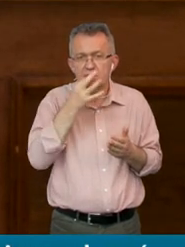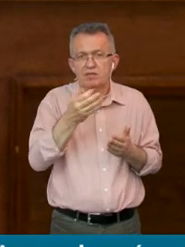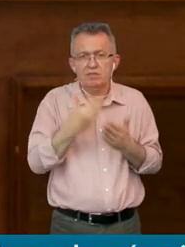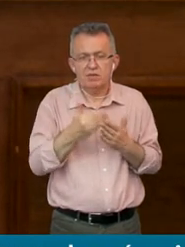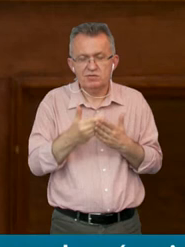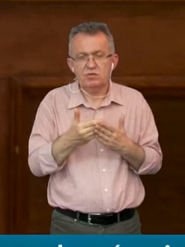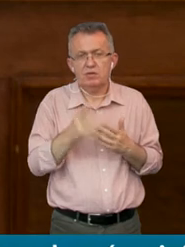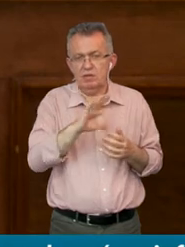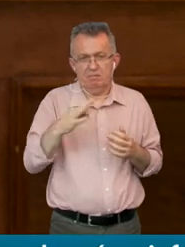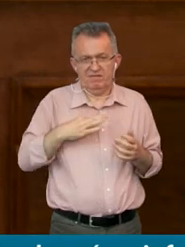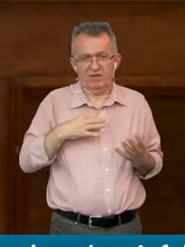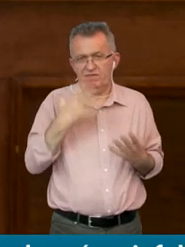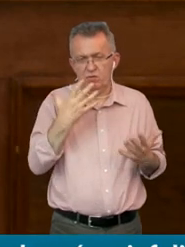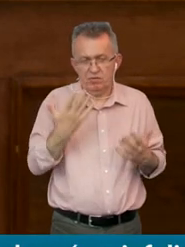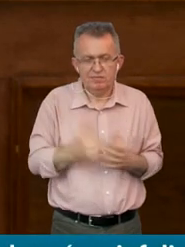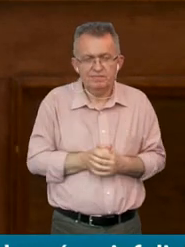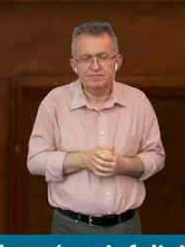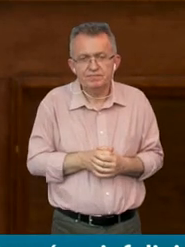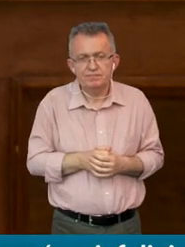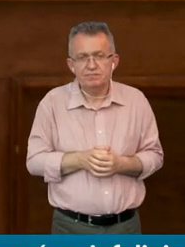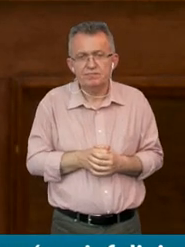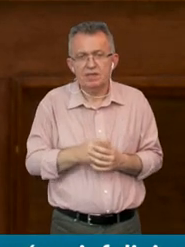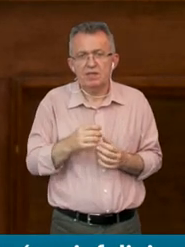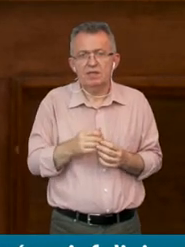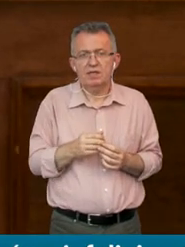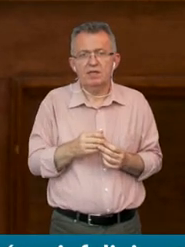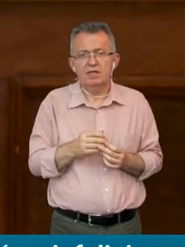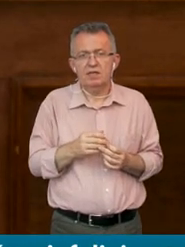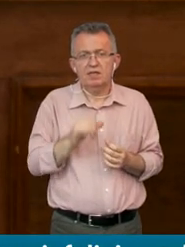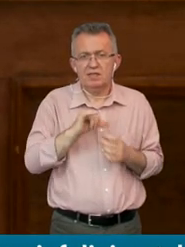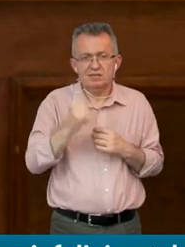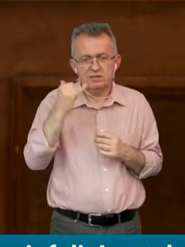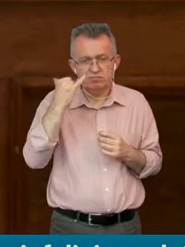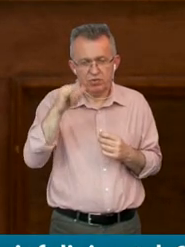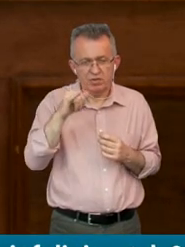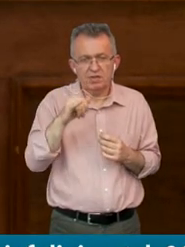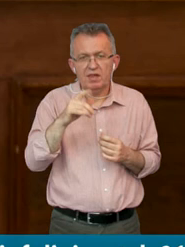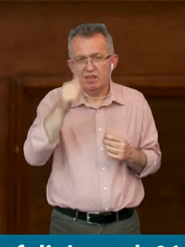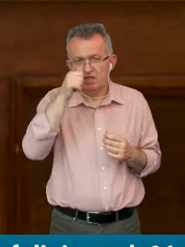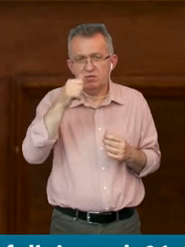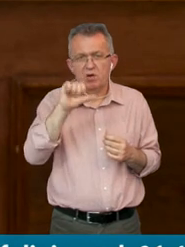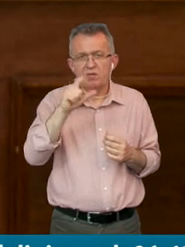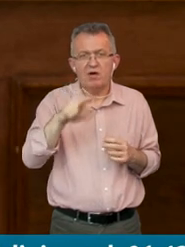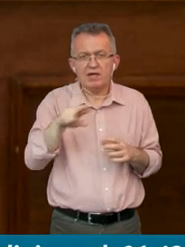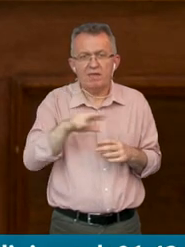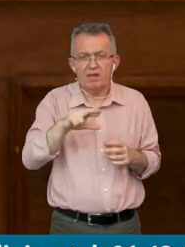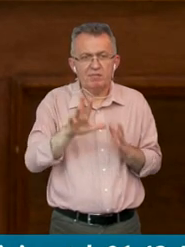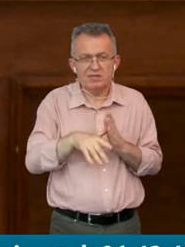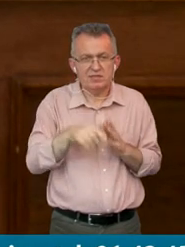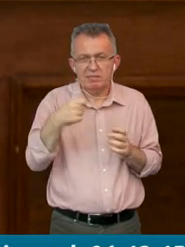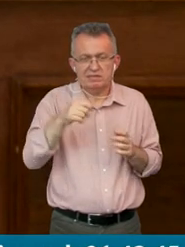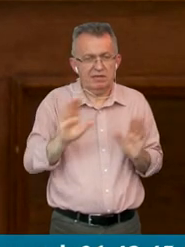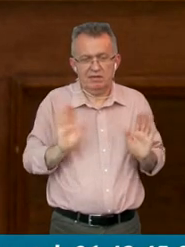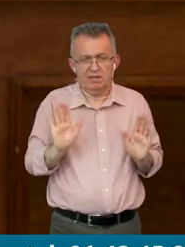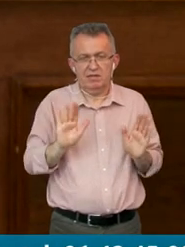była prywata. Panie Ryszardzie, przede wszystkim jest pan w błędzie, ponieważ nazwę ulicą nadaje Rada Miasta, nie prezydent, więc